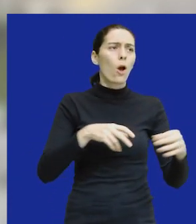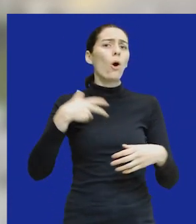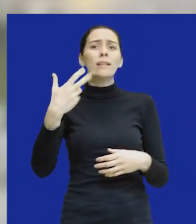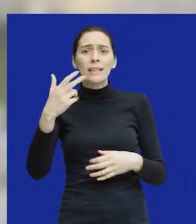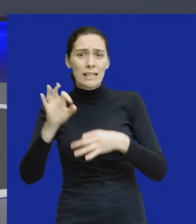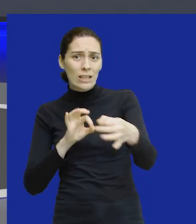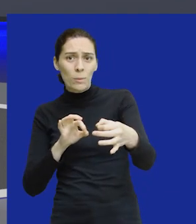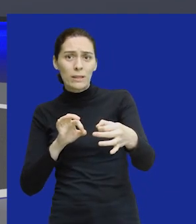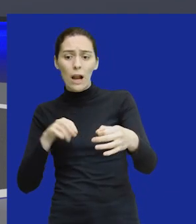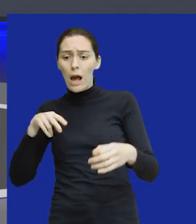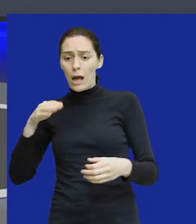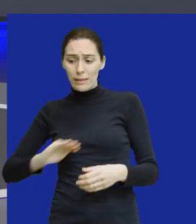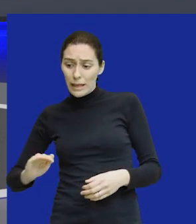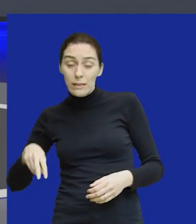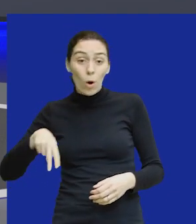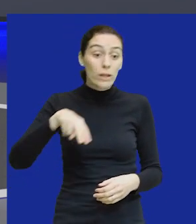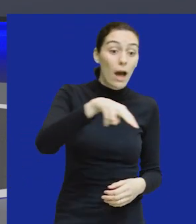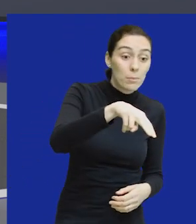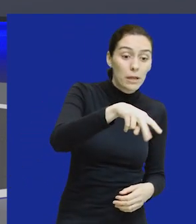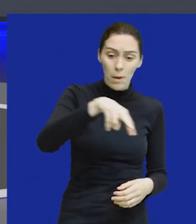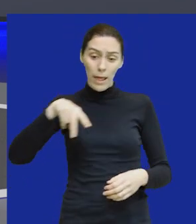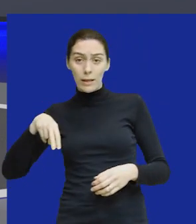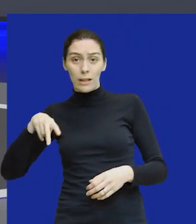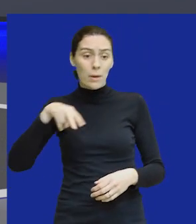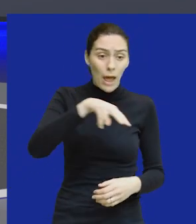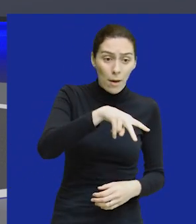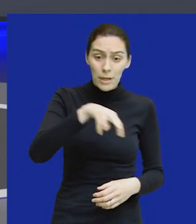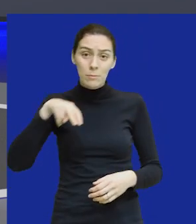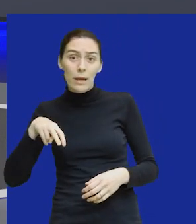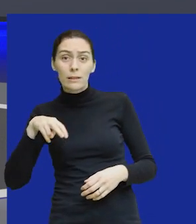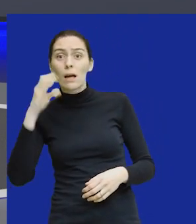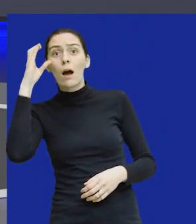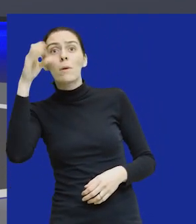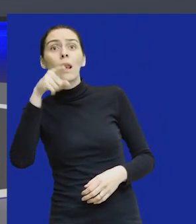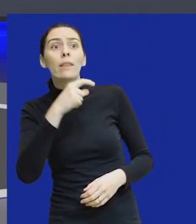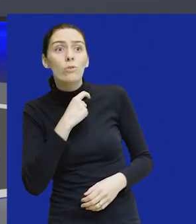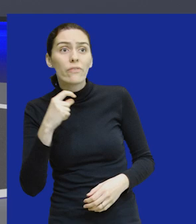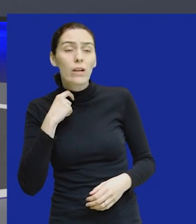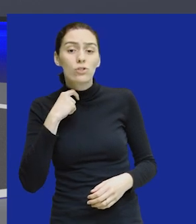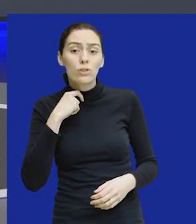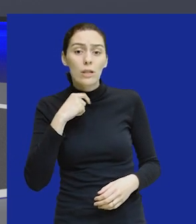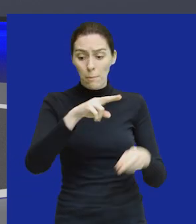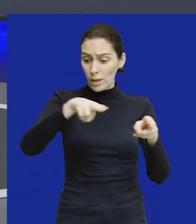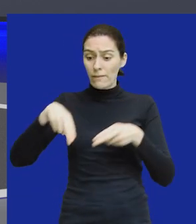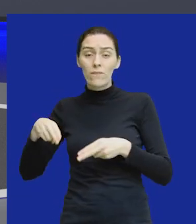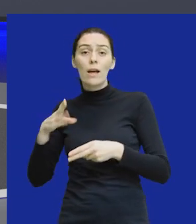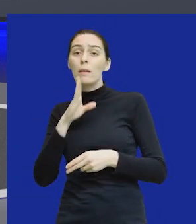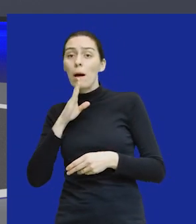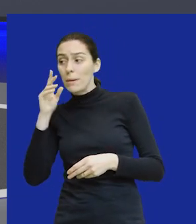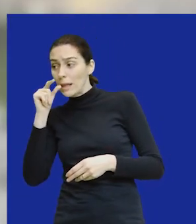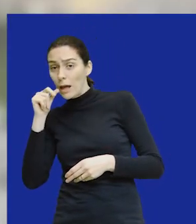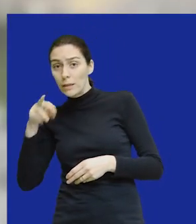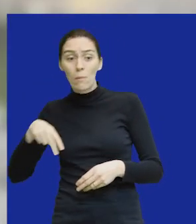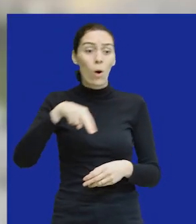naprijed, pa se vrate kod mame i tate, pa onda je opet trče malo ispred, pa gledaju Fra Stjepana i Fra Sandija i to, pa se opet